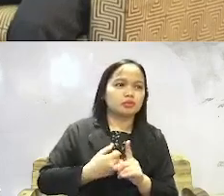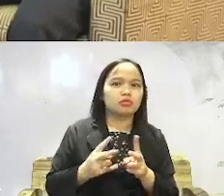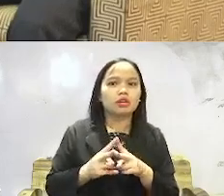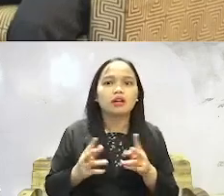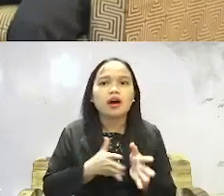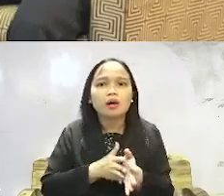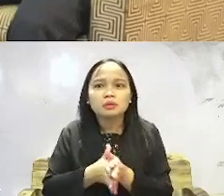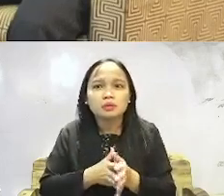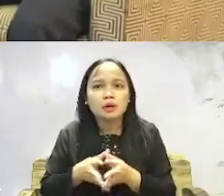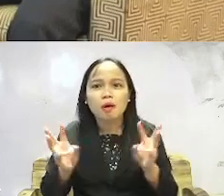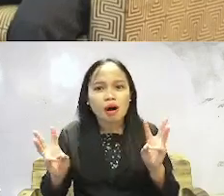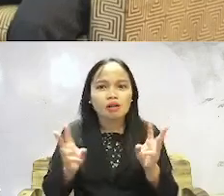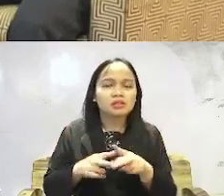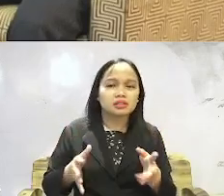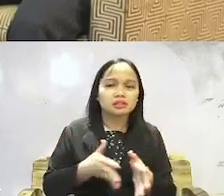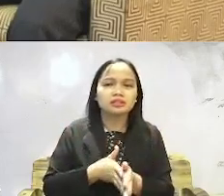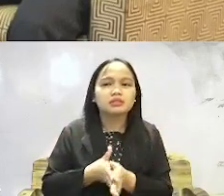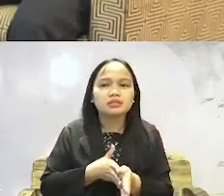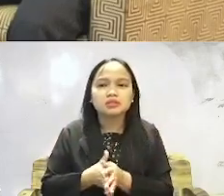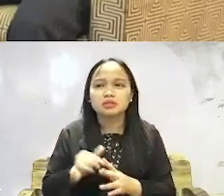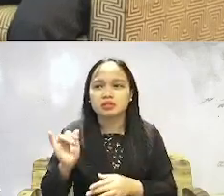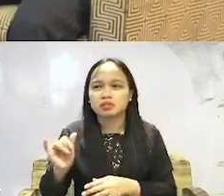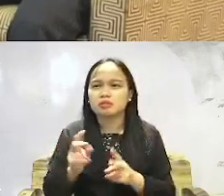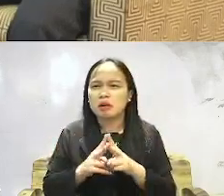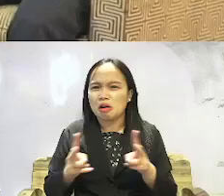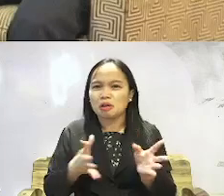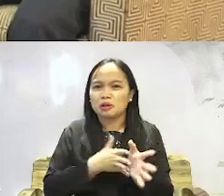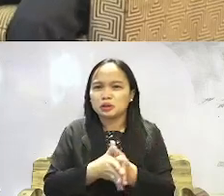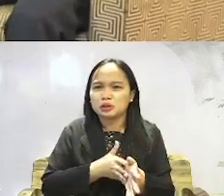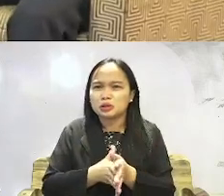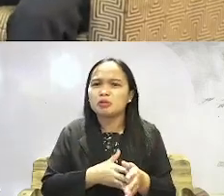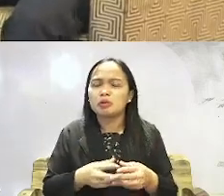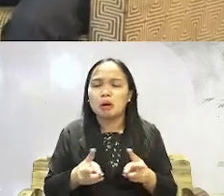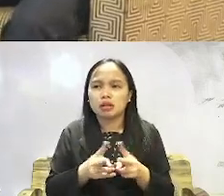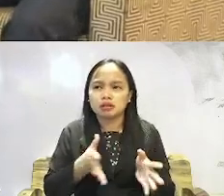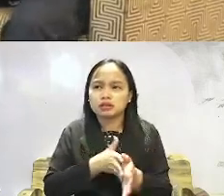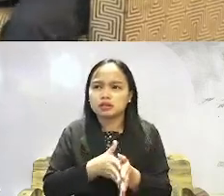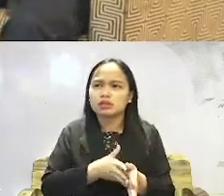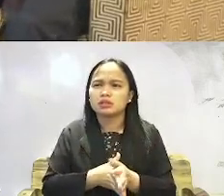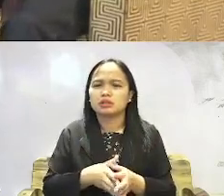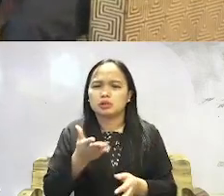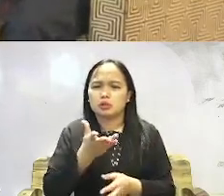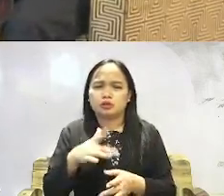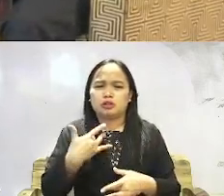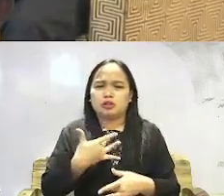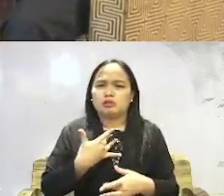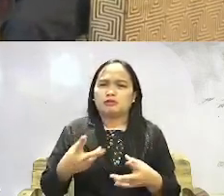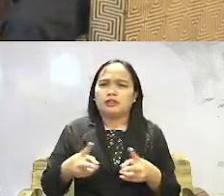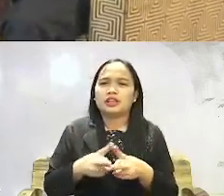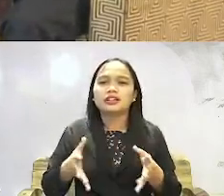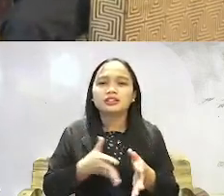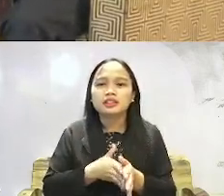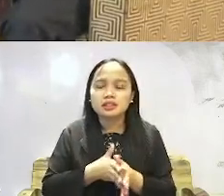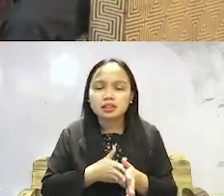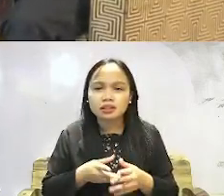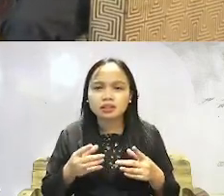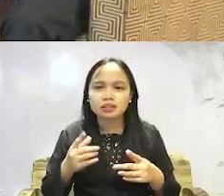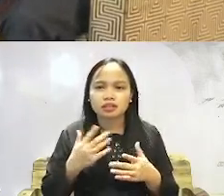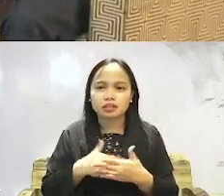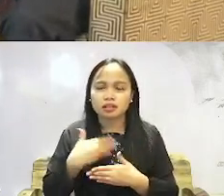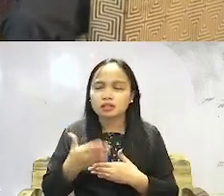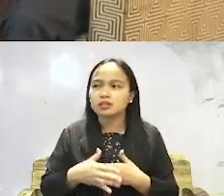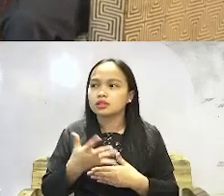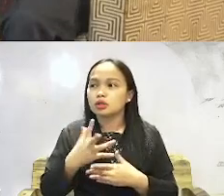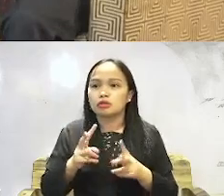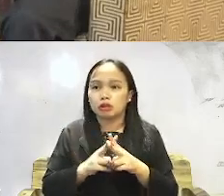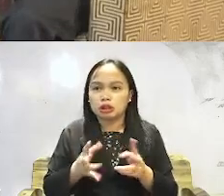Talagang excited. Yeah. Bakit yung word ko? Basta, we are so excited. Mainit tayo, ano? Masyado tayong excited. Mainit tayo